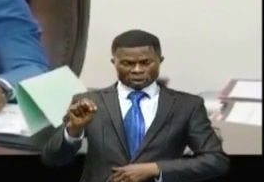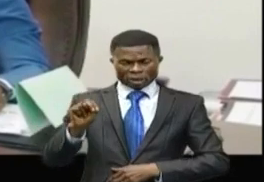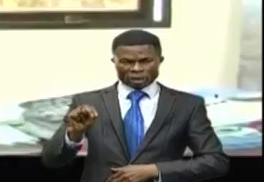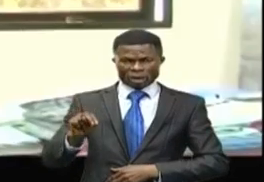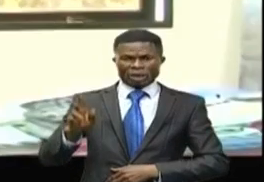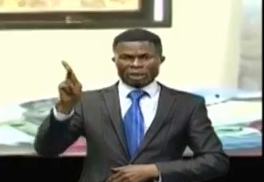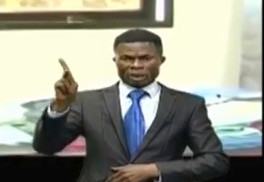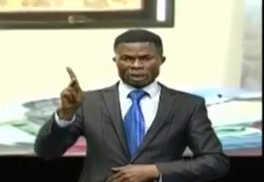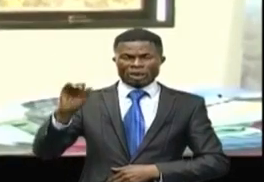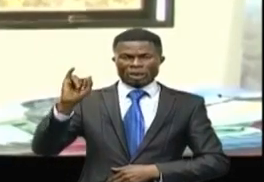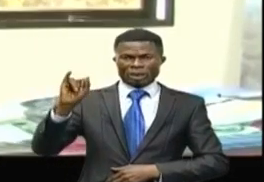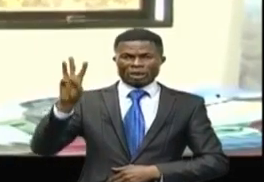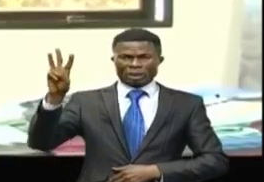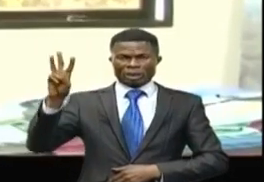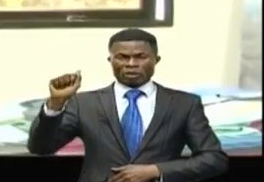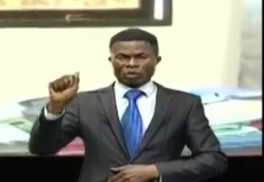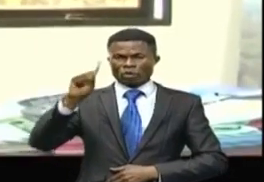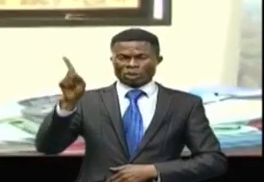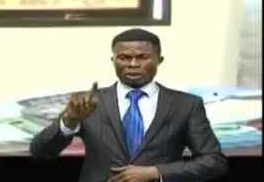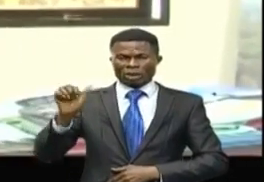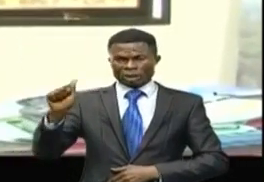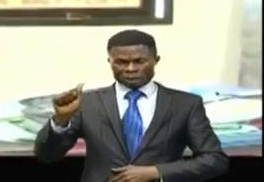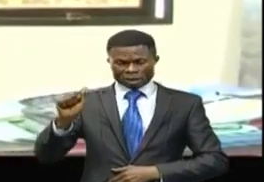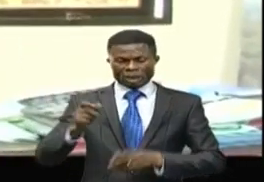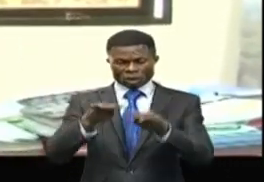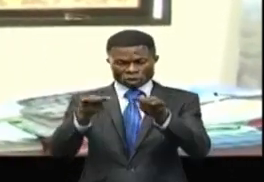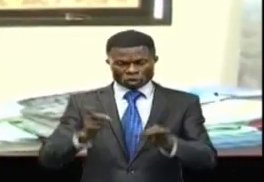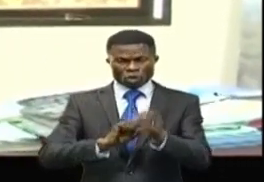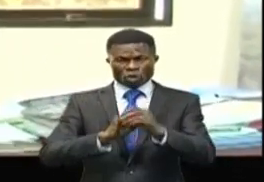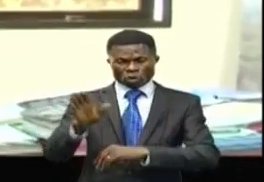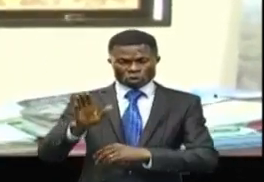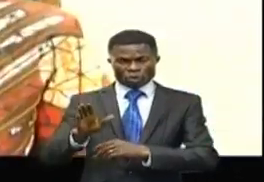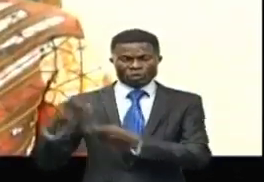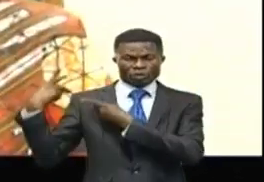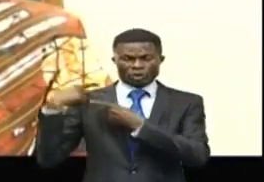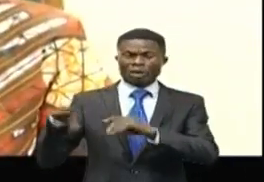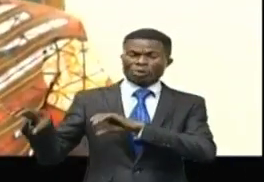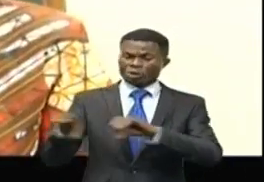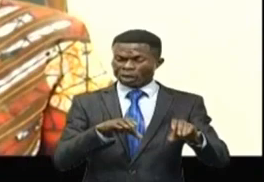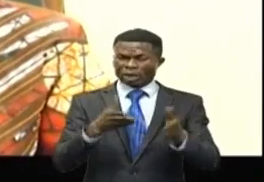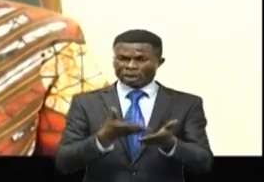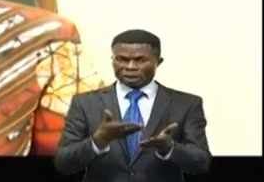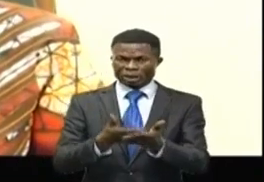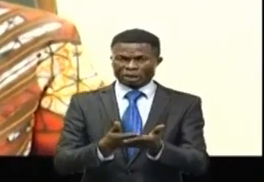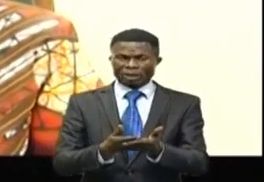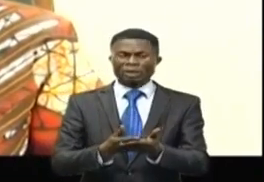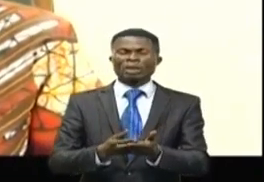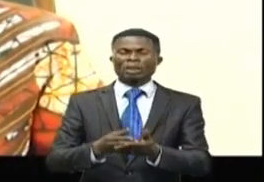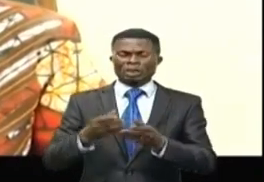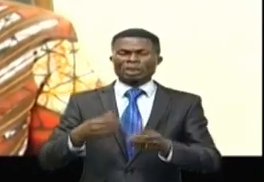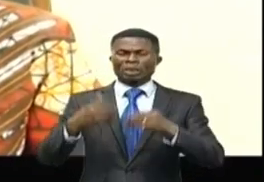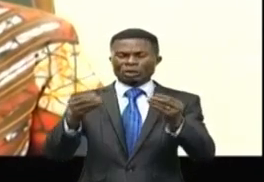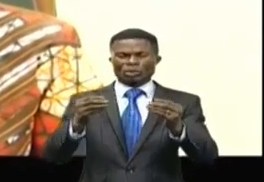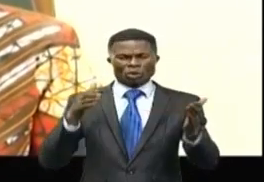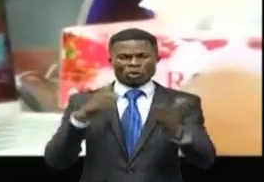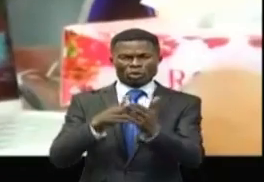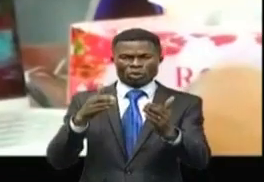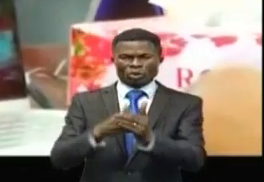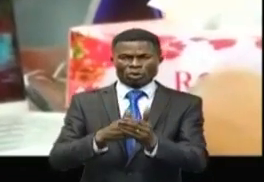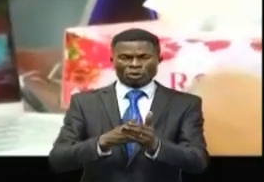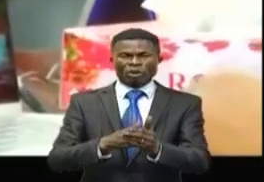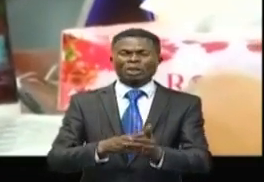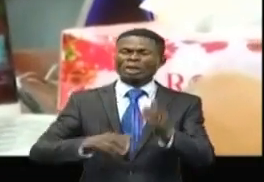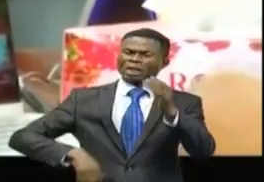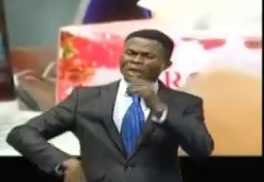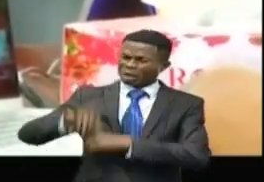la relève est organisée se relayent depuis le début des manifestations afin de maintenir la pression pour obtenir les